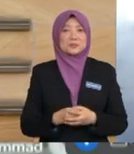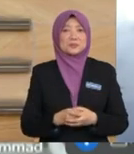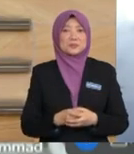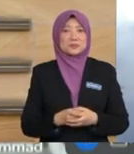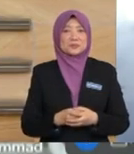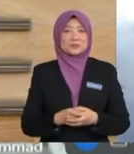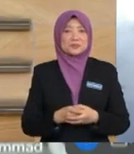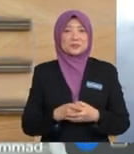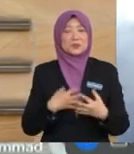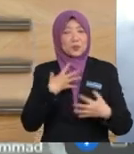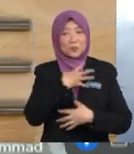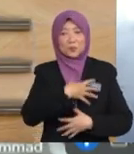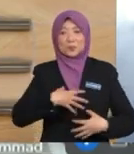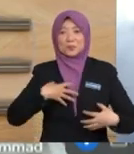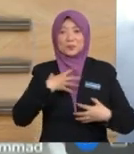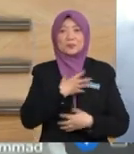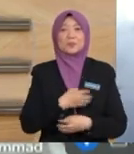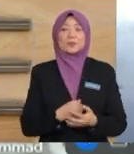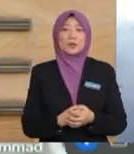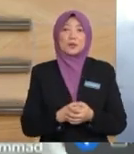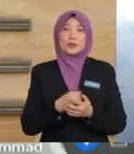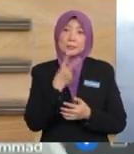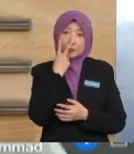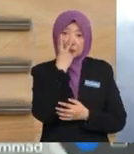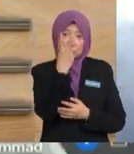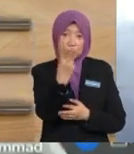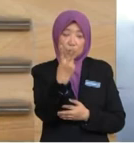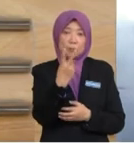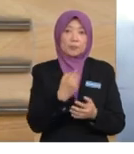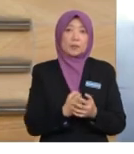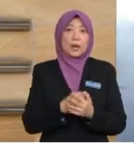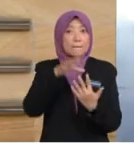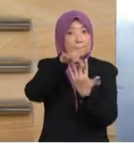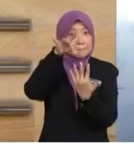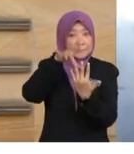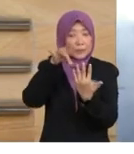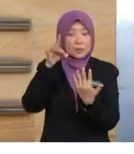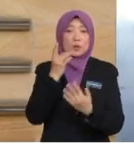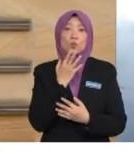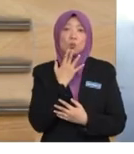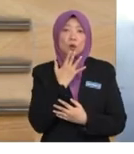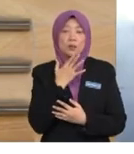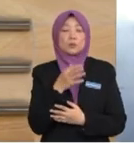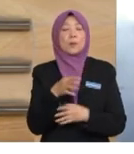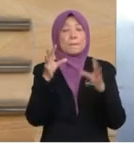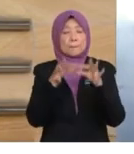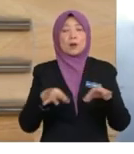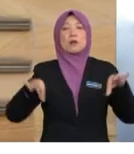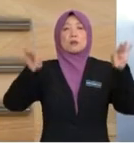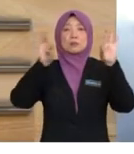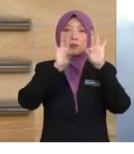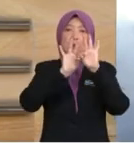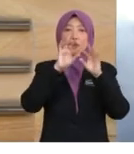sungguh. Dan kalau kita lihat sebenarnya kan cikgu, pemilihan warna juga memainkan peranan pentingnya